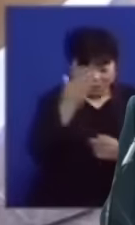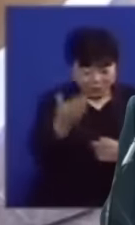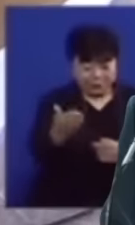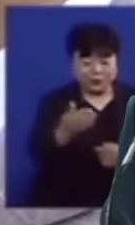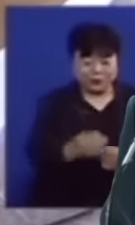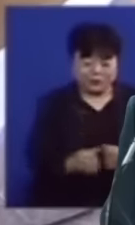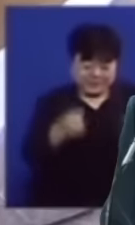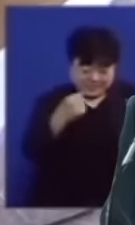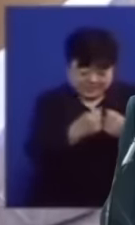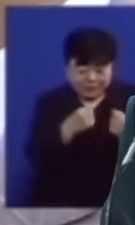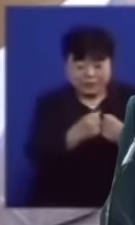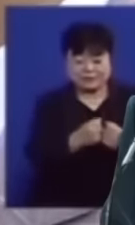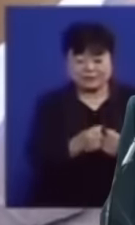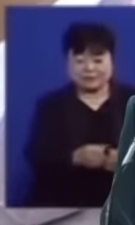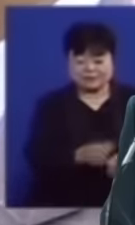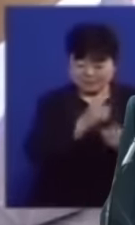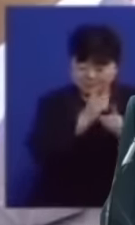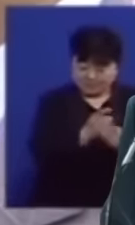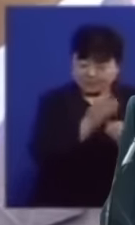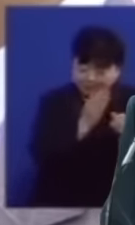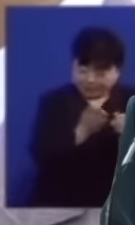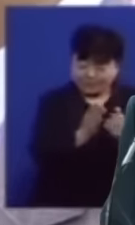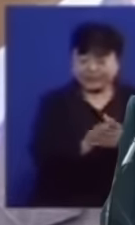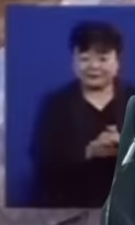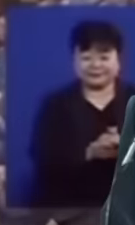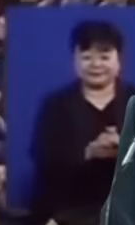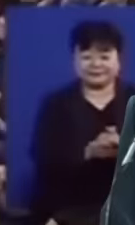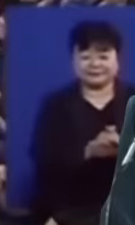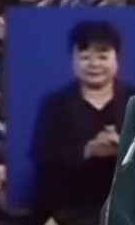여러분도 싸우십시오.